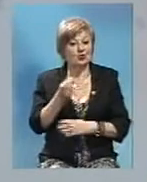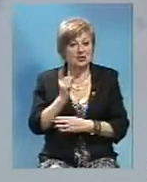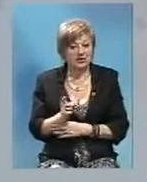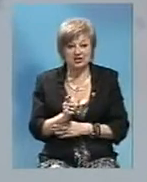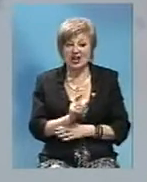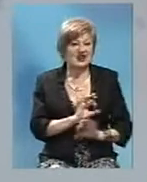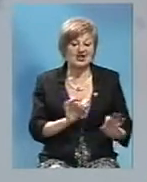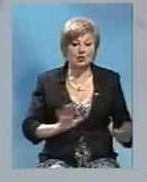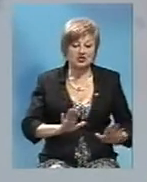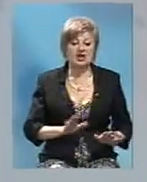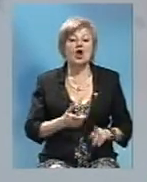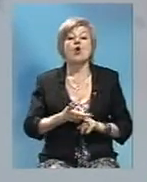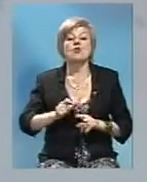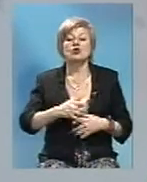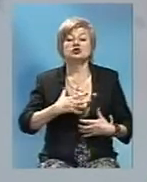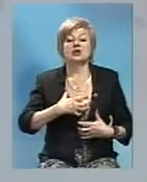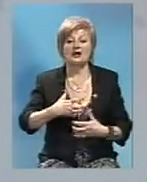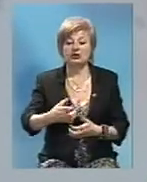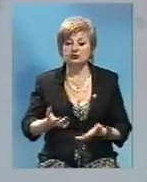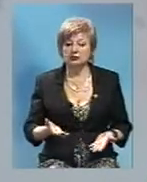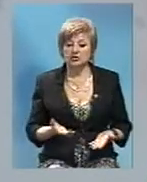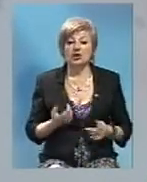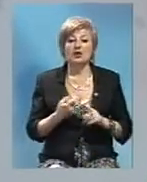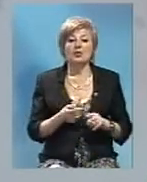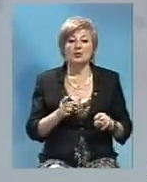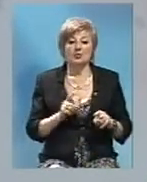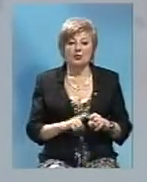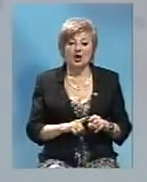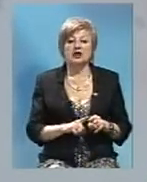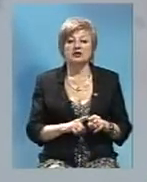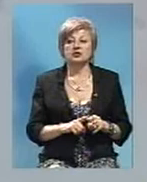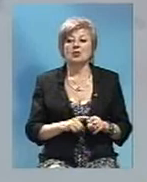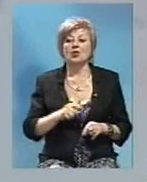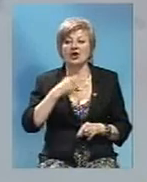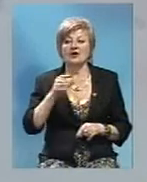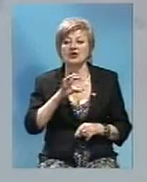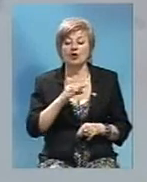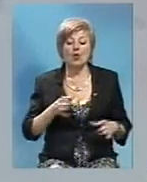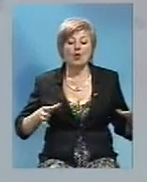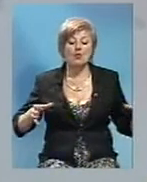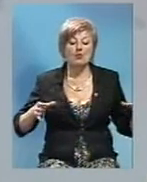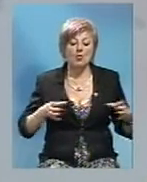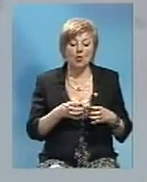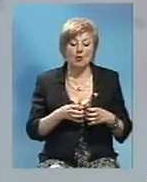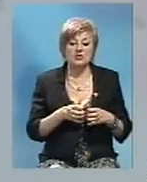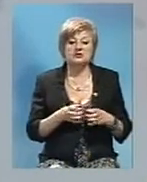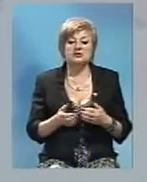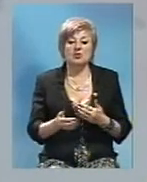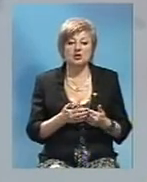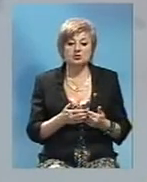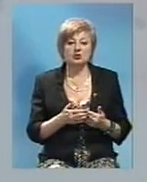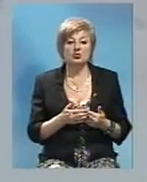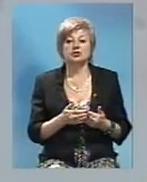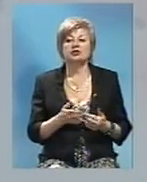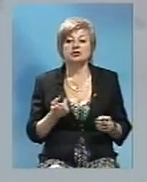не объясняют, он еще больше к этому тянется. Вот. Соответственно, в данном случае речь идет именно о комплексном подходе. Вот. И однозначно необходимо